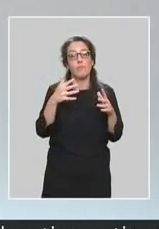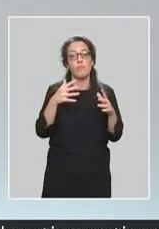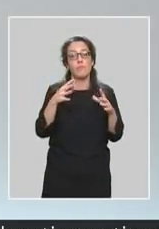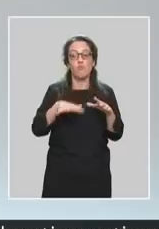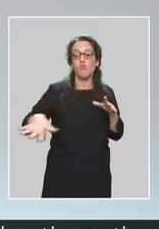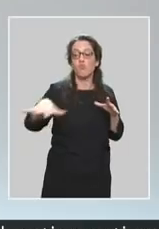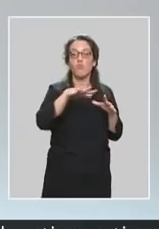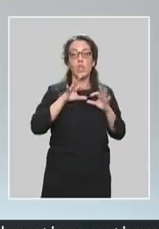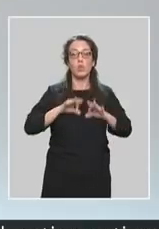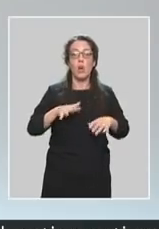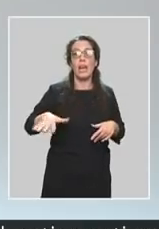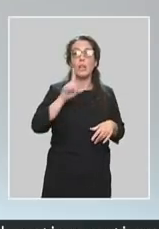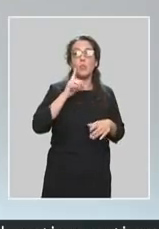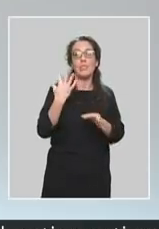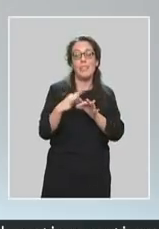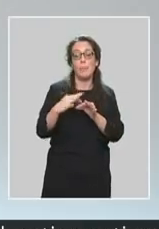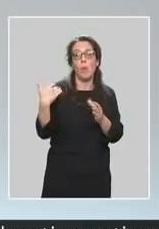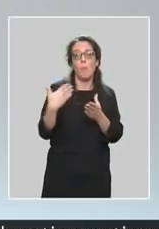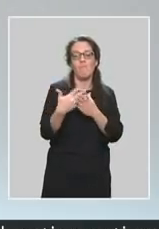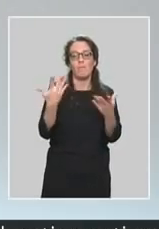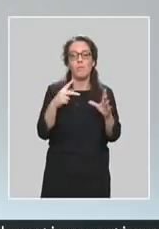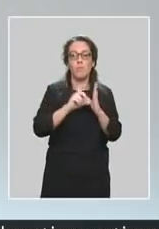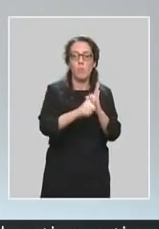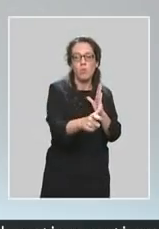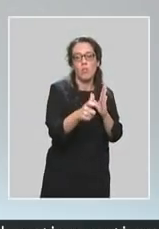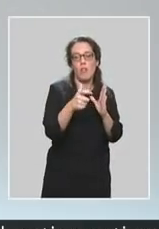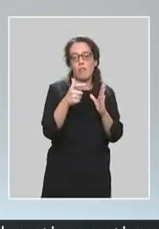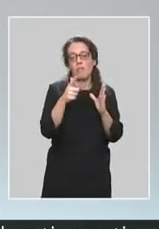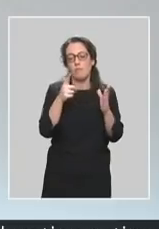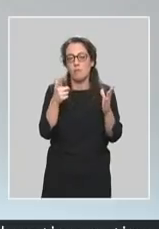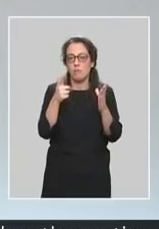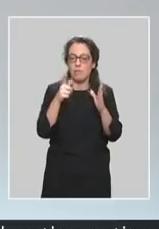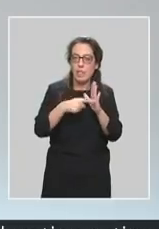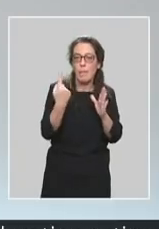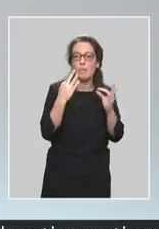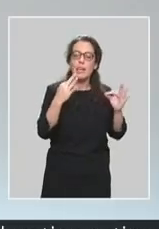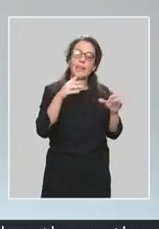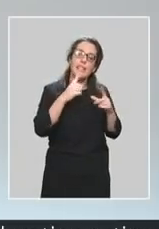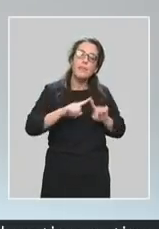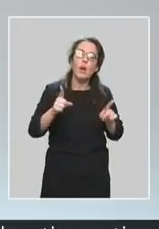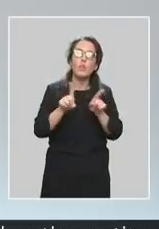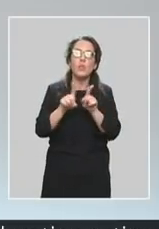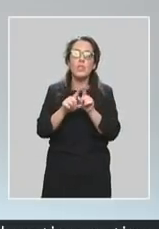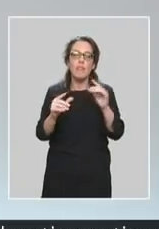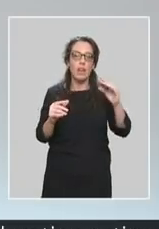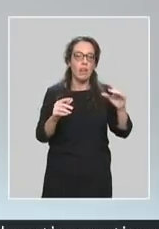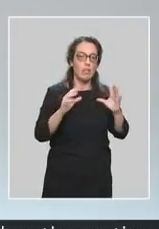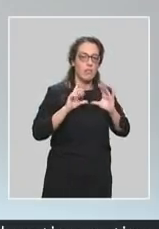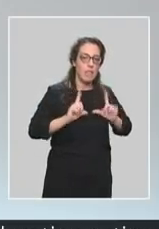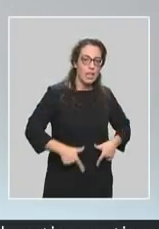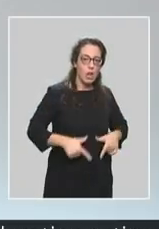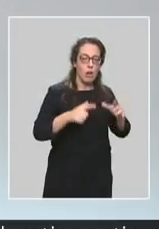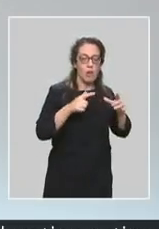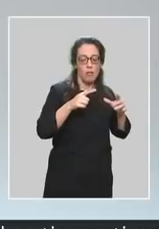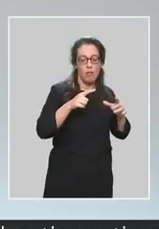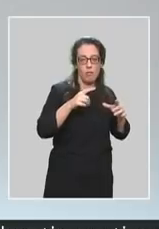rentrée de septembre, avec évidemment une grande différence entre l'école primaire et l'enseignement secondaire. Pour l'année 2021-2022, nous avons